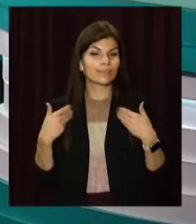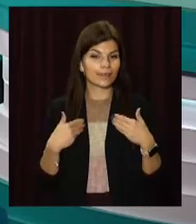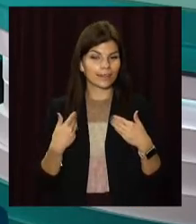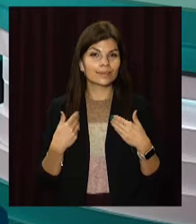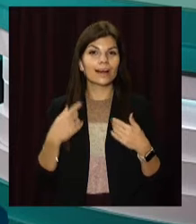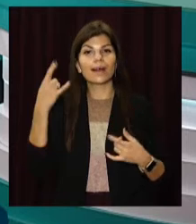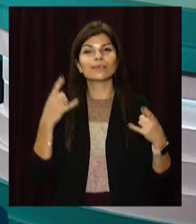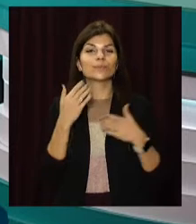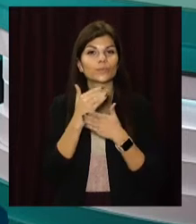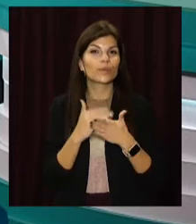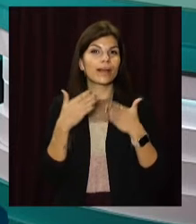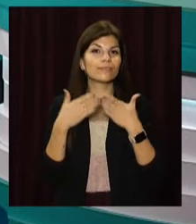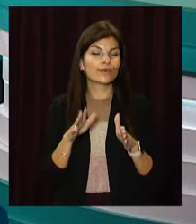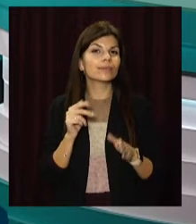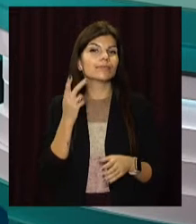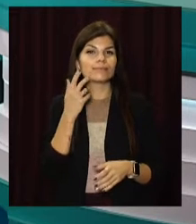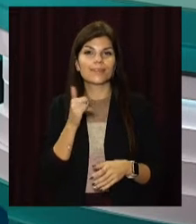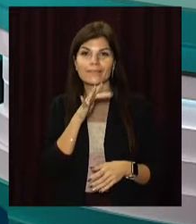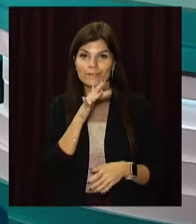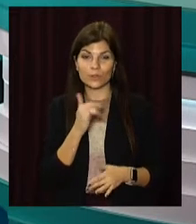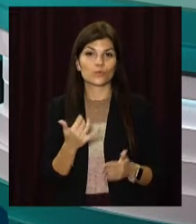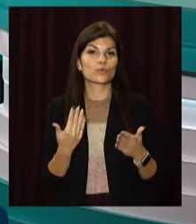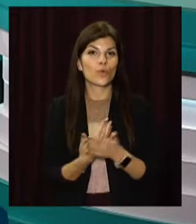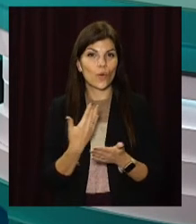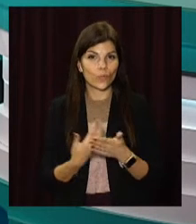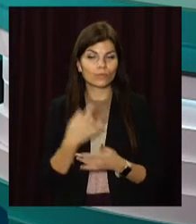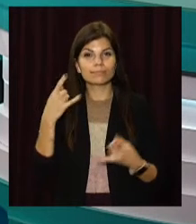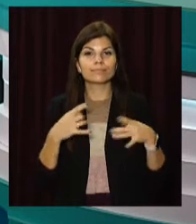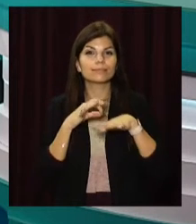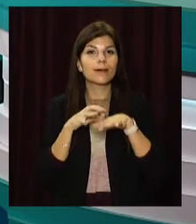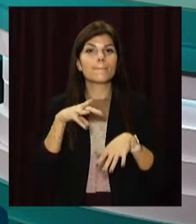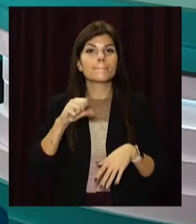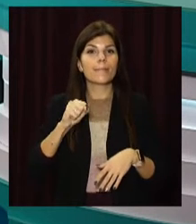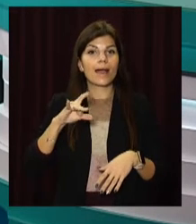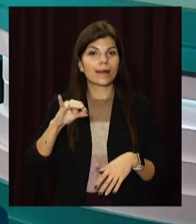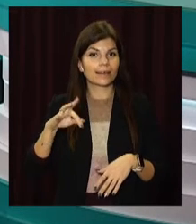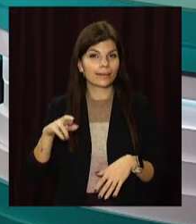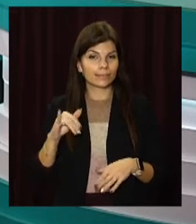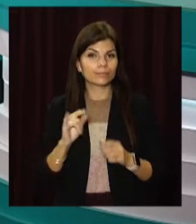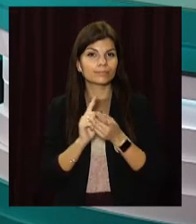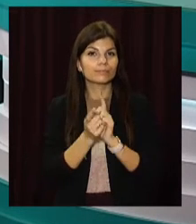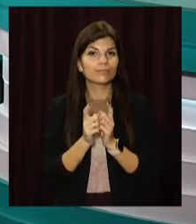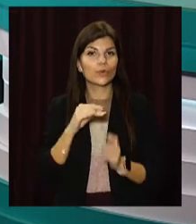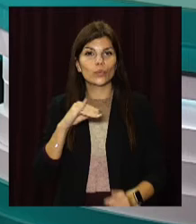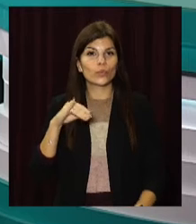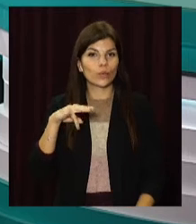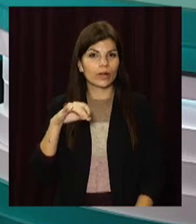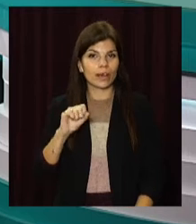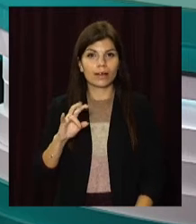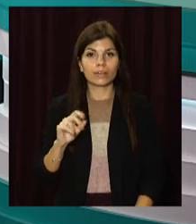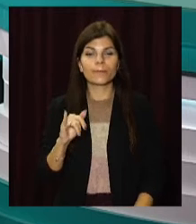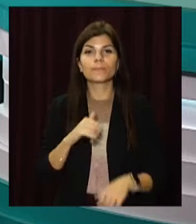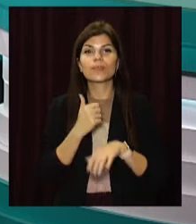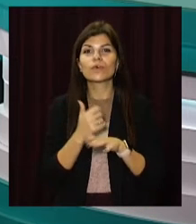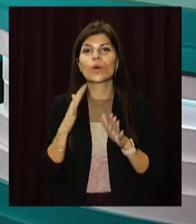Вітаю з вами телеканал «Відкритий». Як завжди, оці порі новини. Для вас працюють Марія Требушенко та сурдоперекладачка Юліана Пуговкіна. І